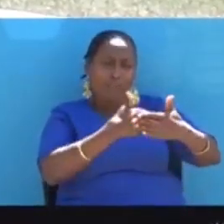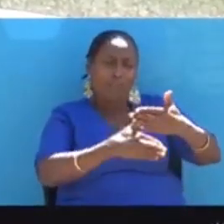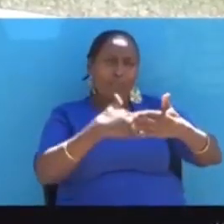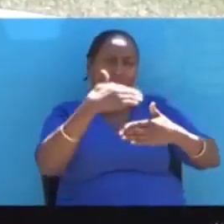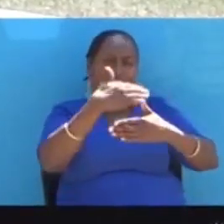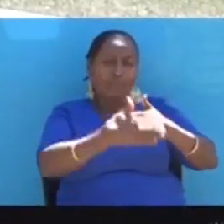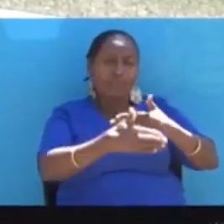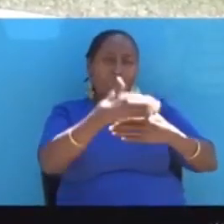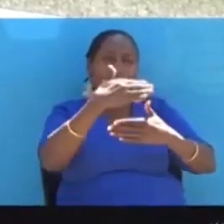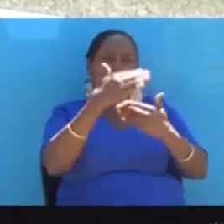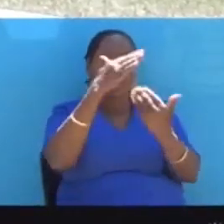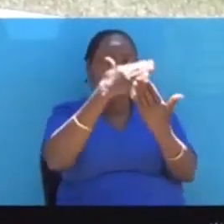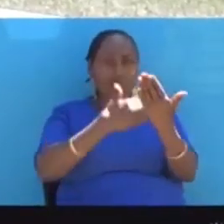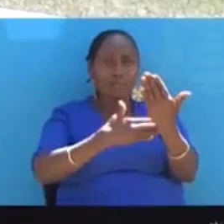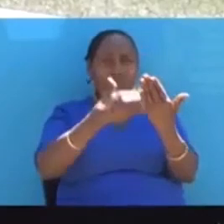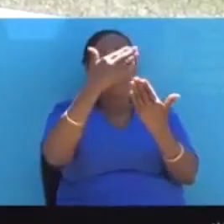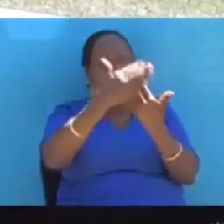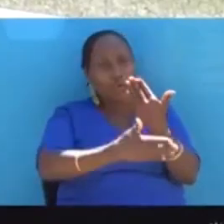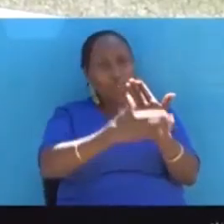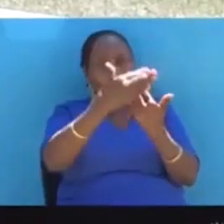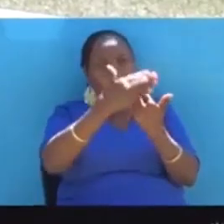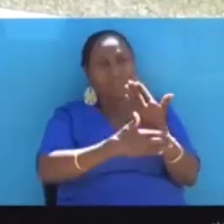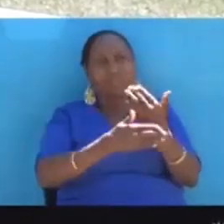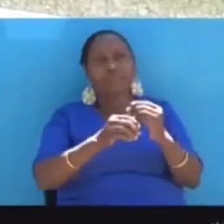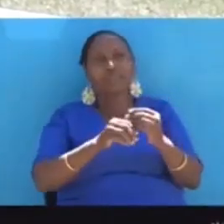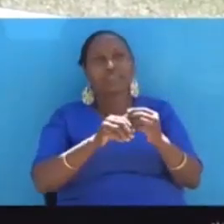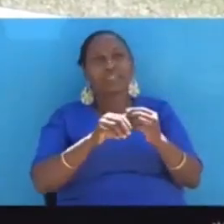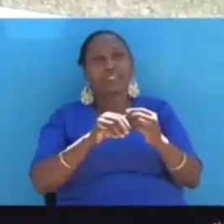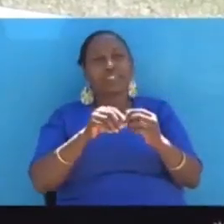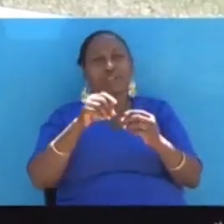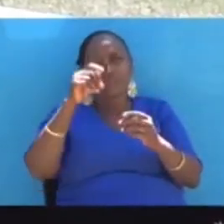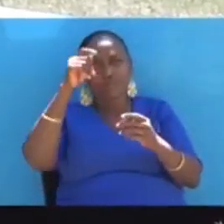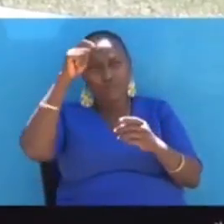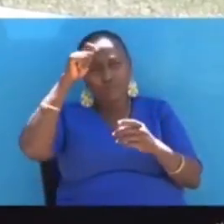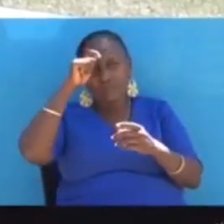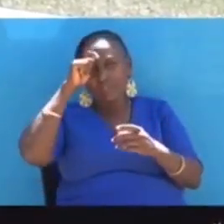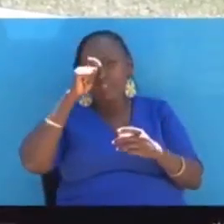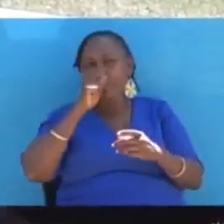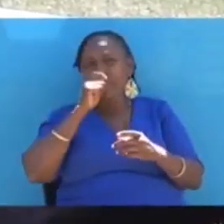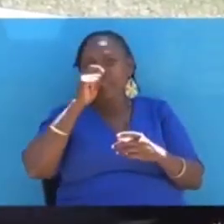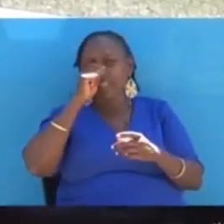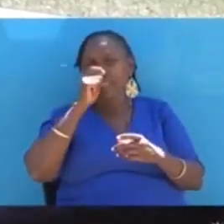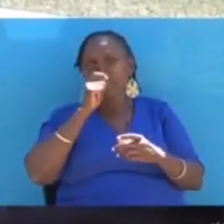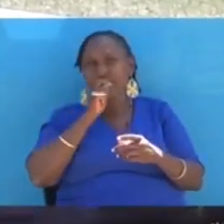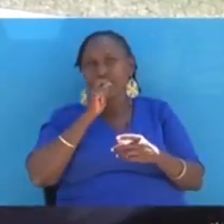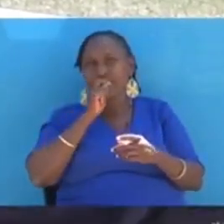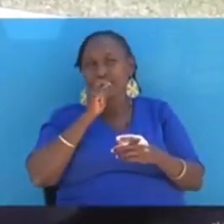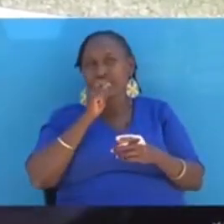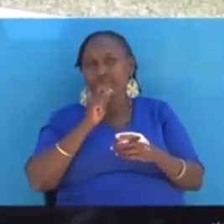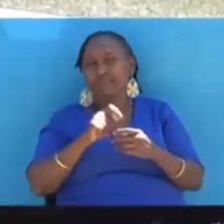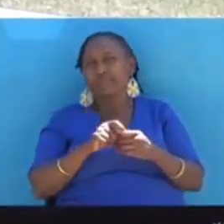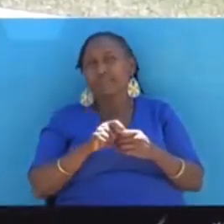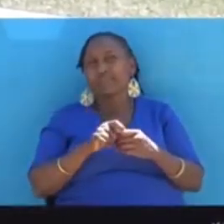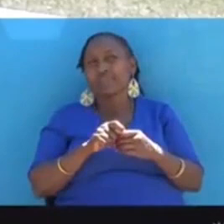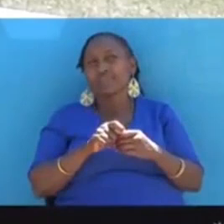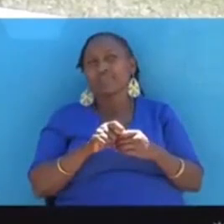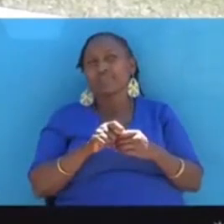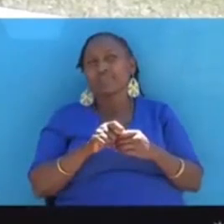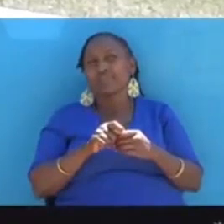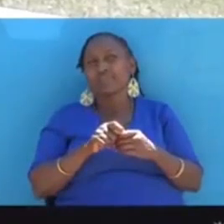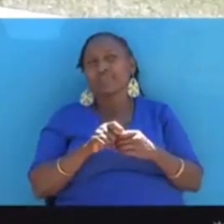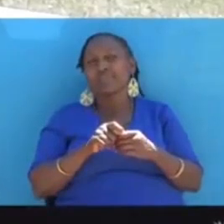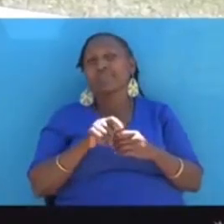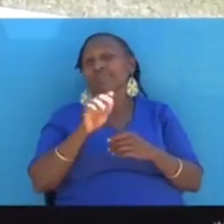waende Tanzania wafanye biashara, wakuje na pesa kutoka huko walete hapa Kenya, na wale wengine wakuje walete pesa. Wewe sasa ni kazi